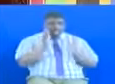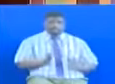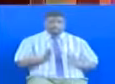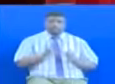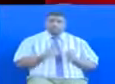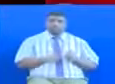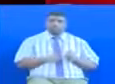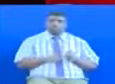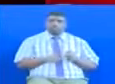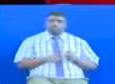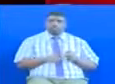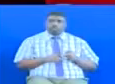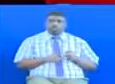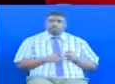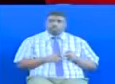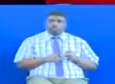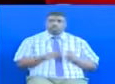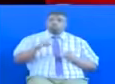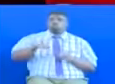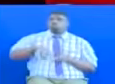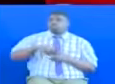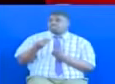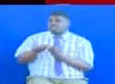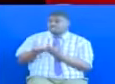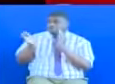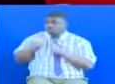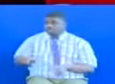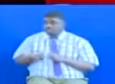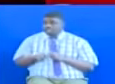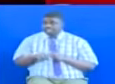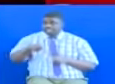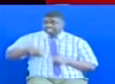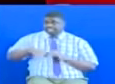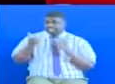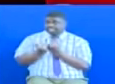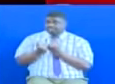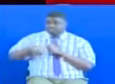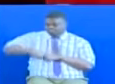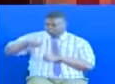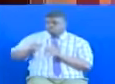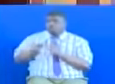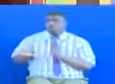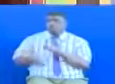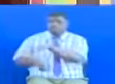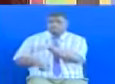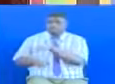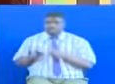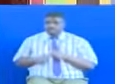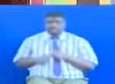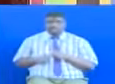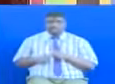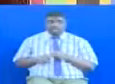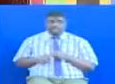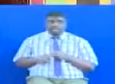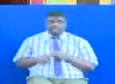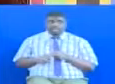kwamba inafika wakati wabunge mnaishiwa fedha kwenye kampeni, chama kiwe na fungo maalumu la kuweza kusaidia kampeni. Sisi